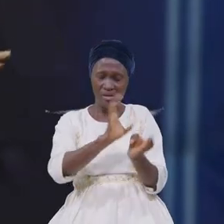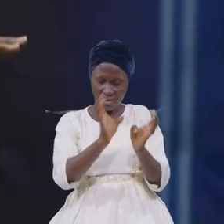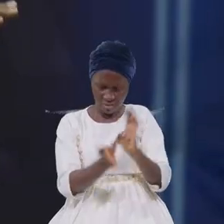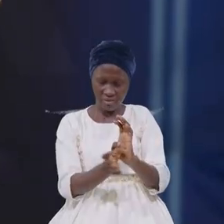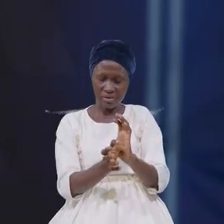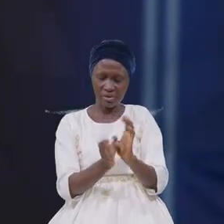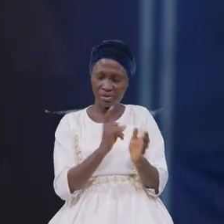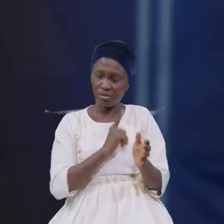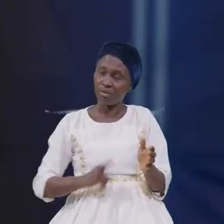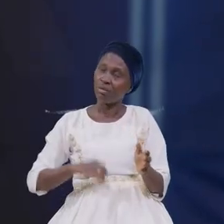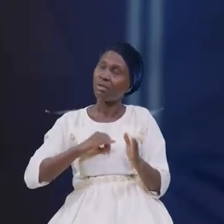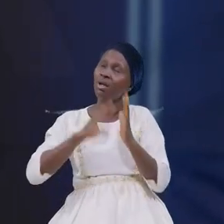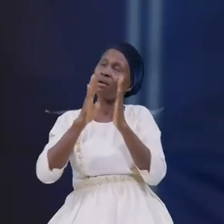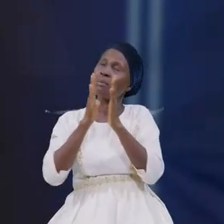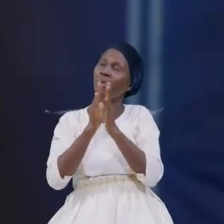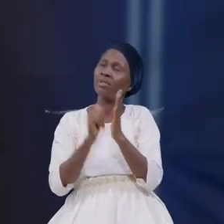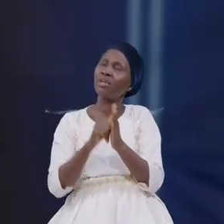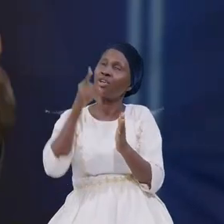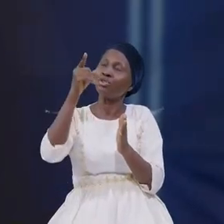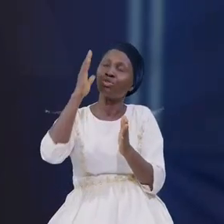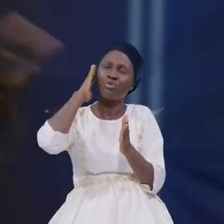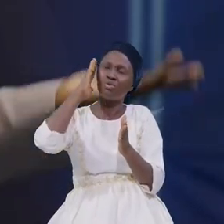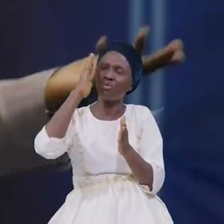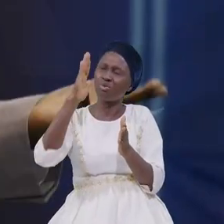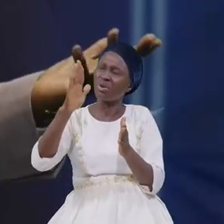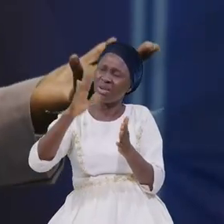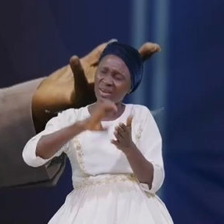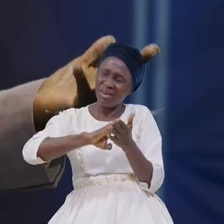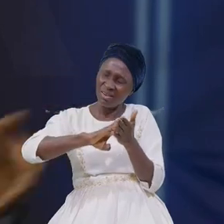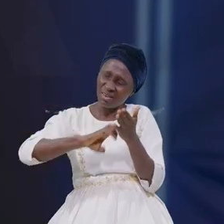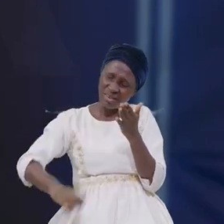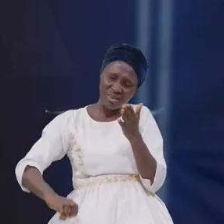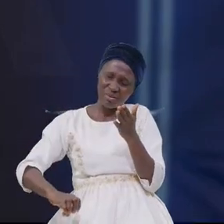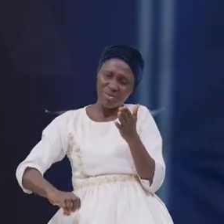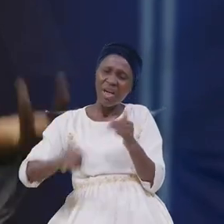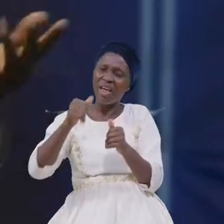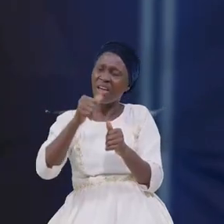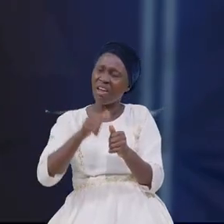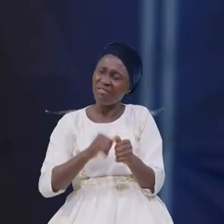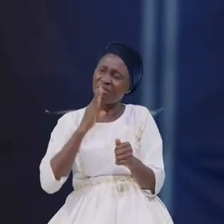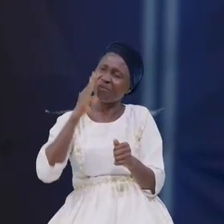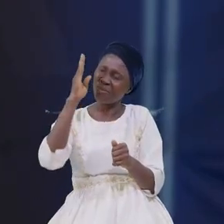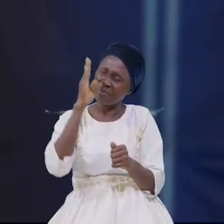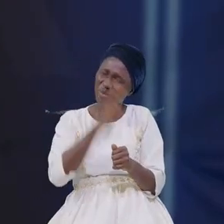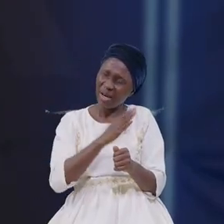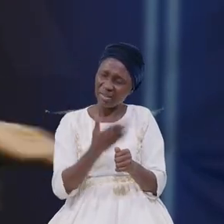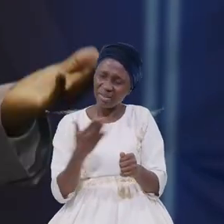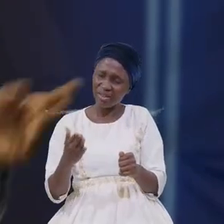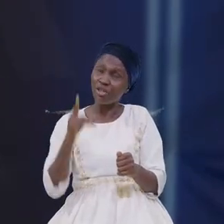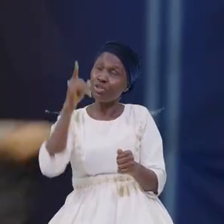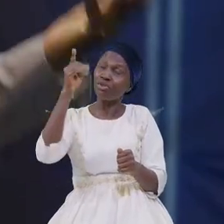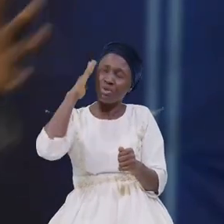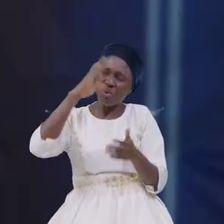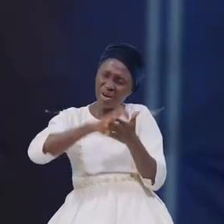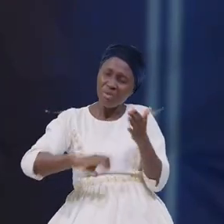Confirme leur conversion. Je prie que tu élimines toute chose mauvaise. Élimine